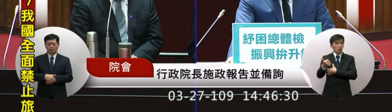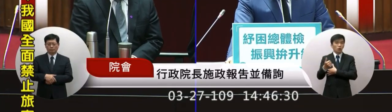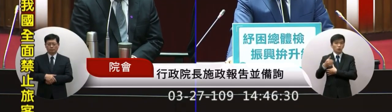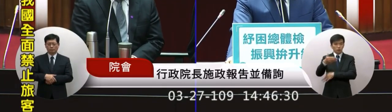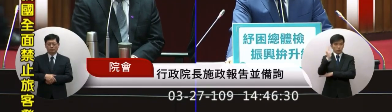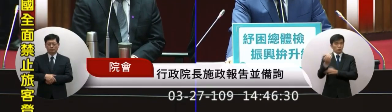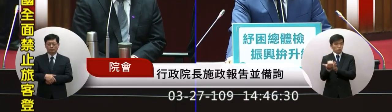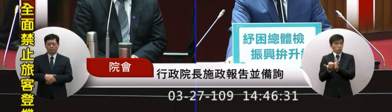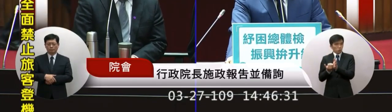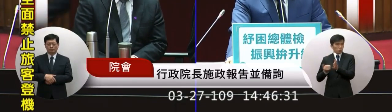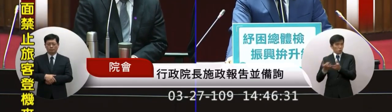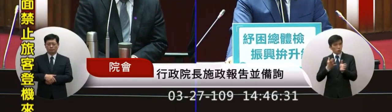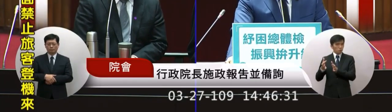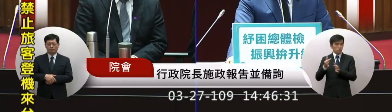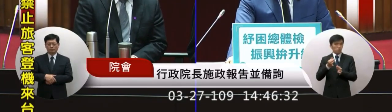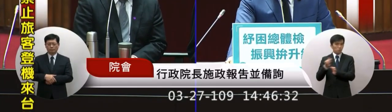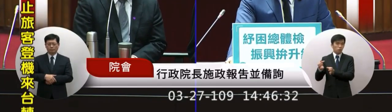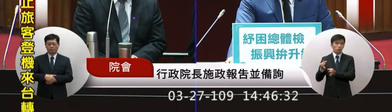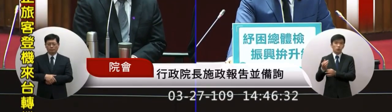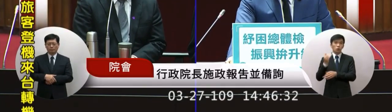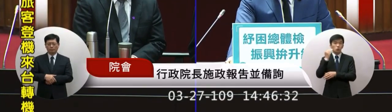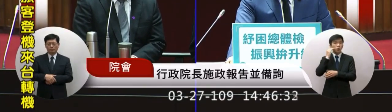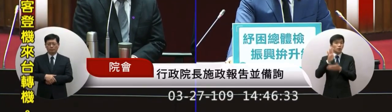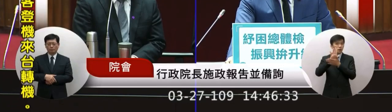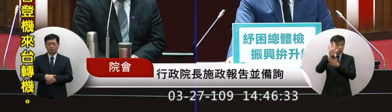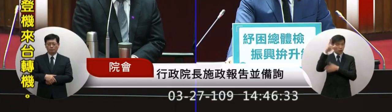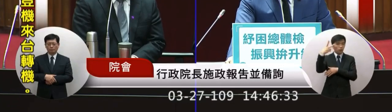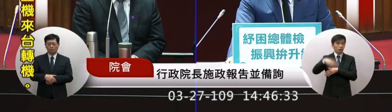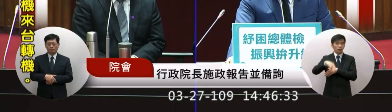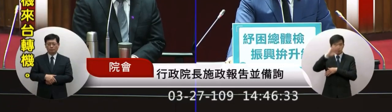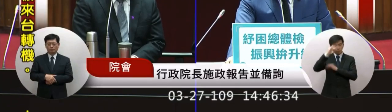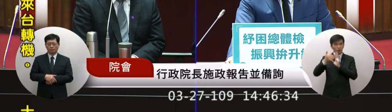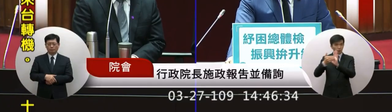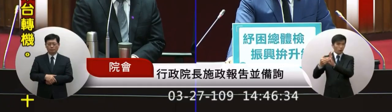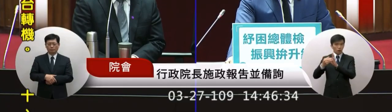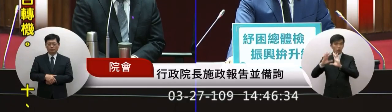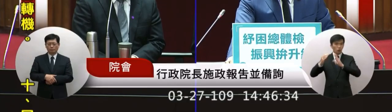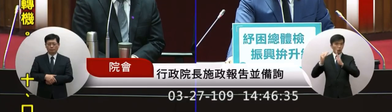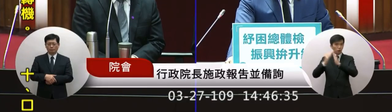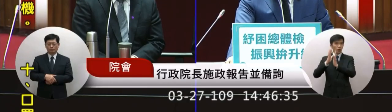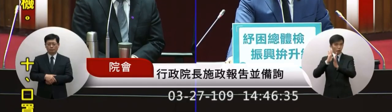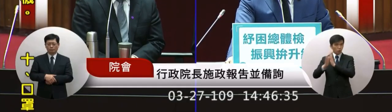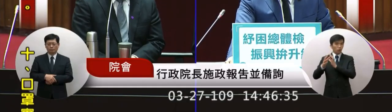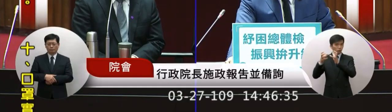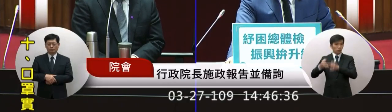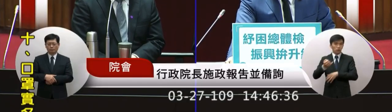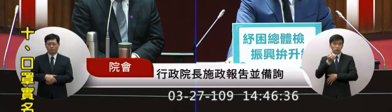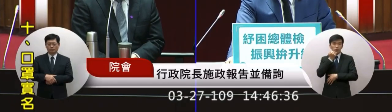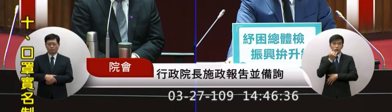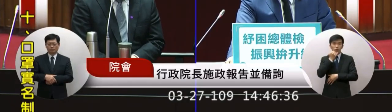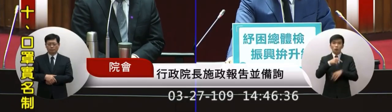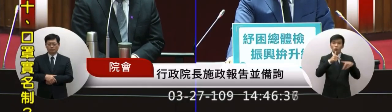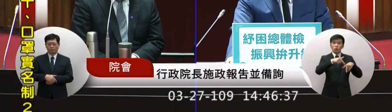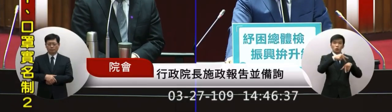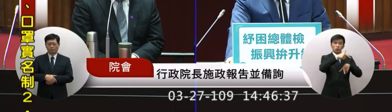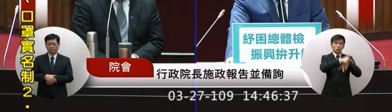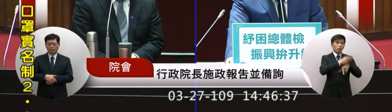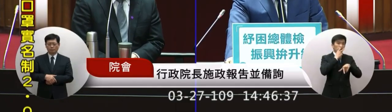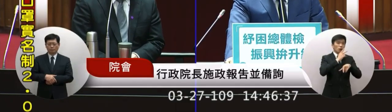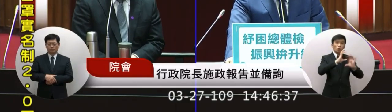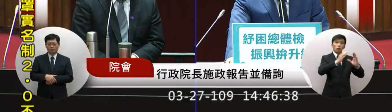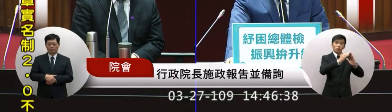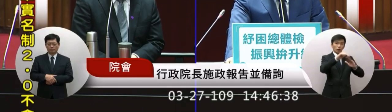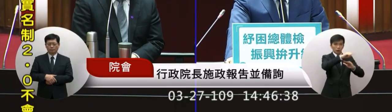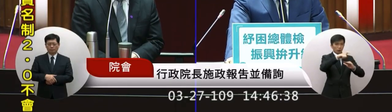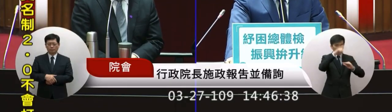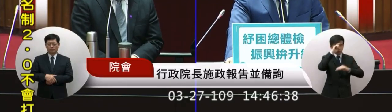说之后的话其实我们也可以组成防疫国家队，其实对东南亚这些国家他们也有很有兴趣来跟我们去合作，未来我们可以把